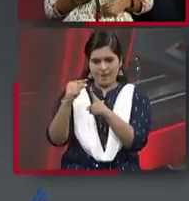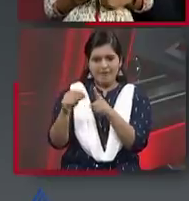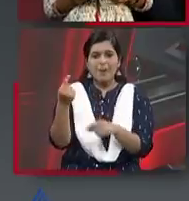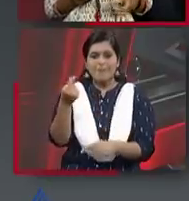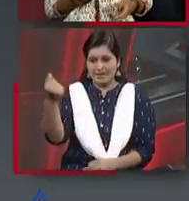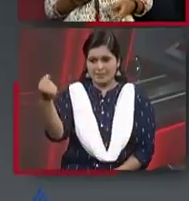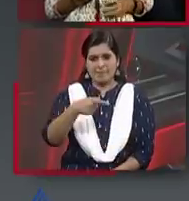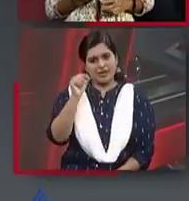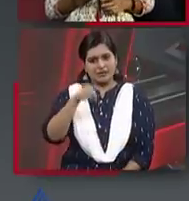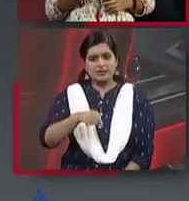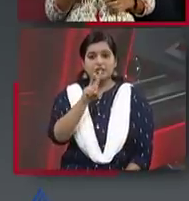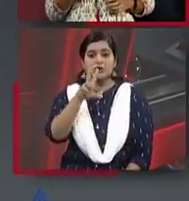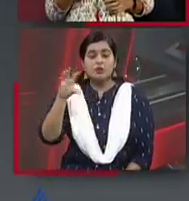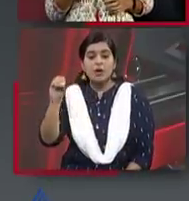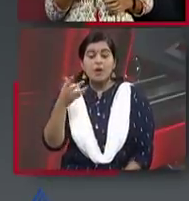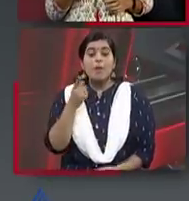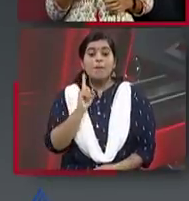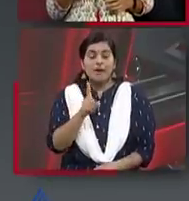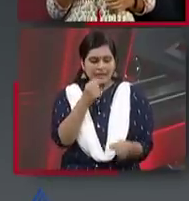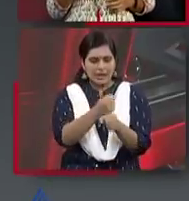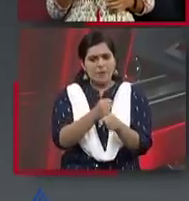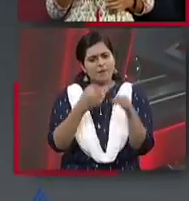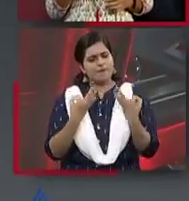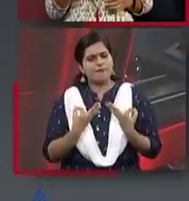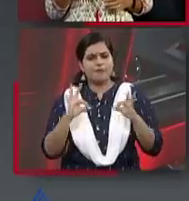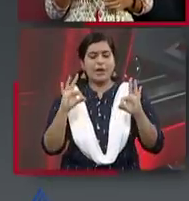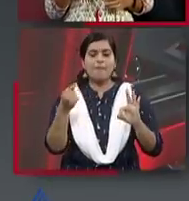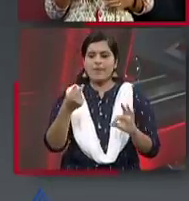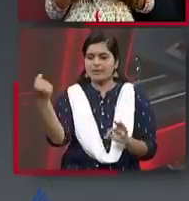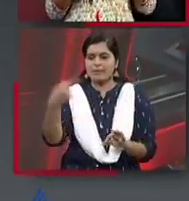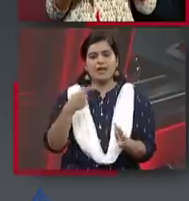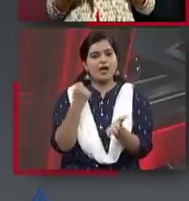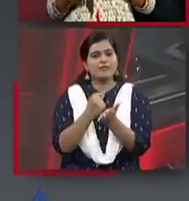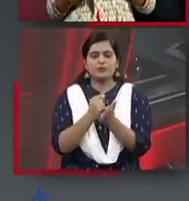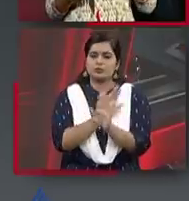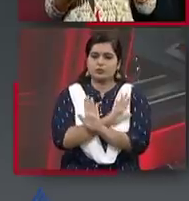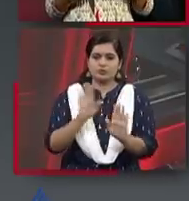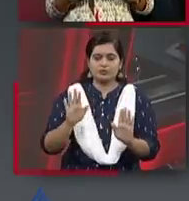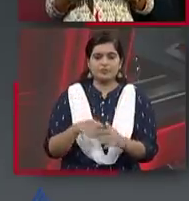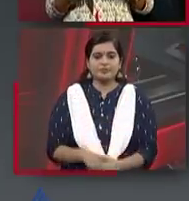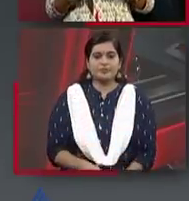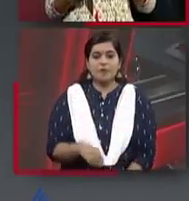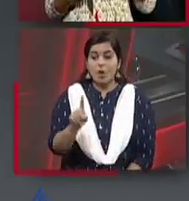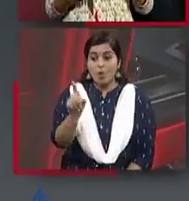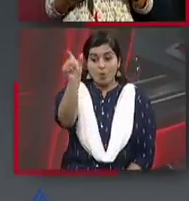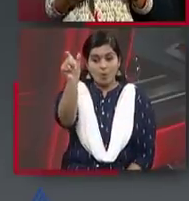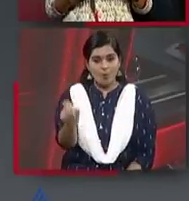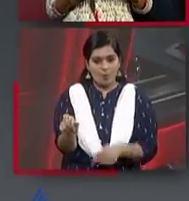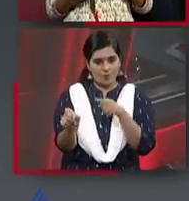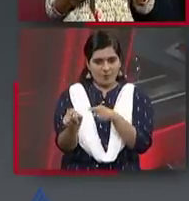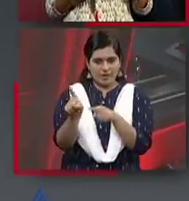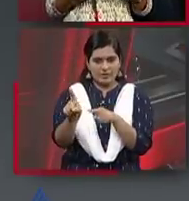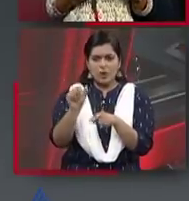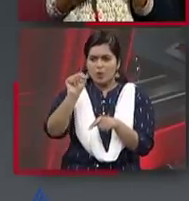തന്നെ കൂടുതൽ പേരും സർക്കാർ മേഖലയെ ആശ്രയിക്കും എന്നുള്ളതാണ് ഇപ്പോൾ പറയേണ്ടി വരിക. അതുപോലെ തന്നെ ഒരാൾക്ക് മൊബൈൽ നമ്പറിൽ നിന്ന്